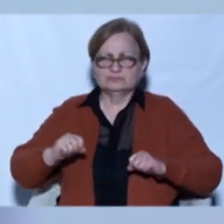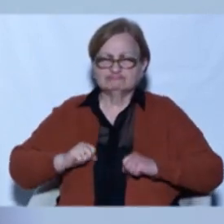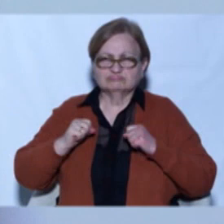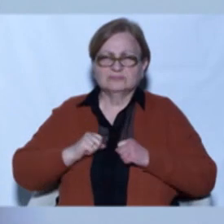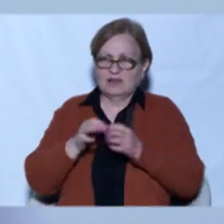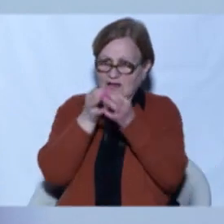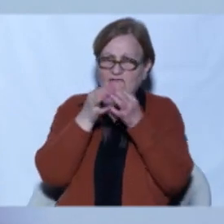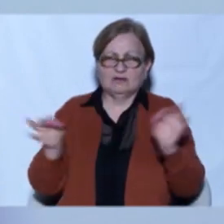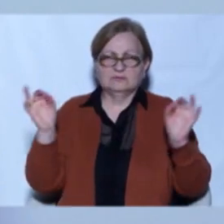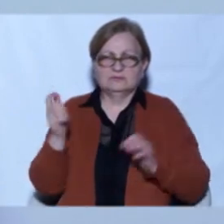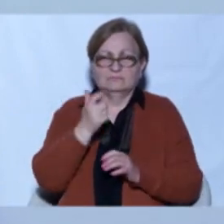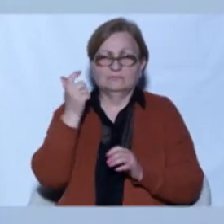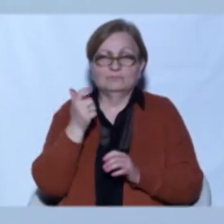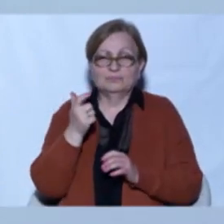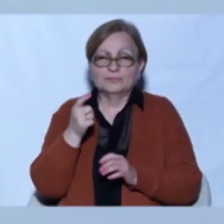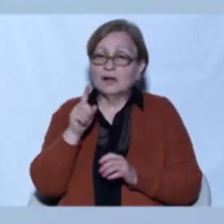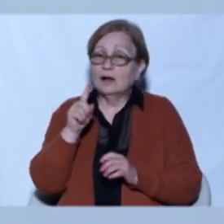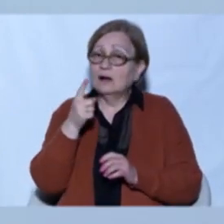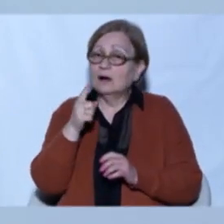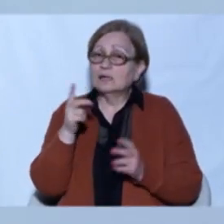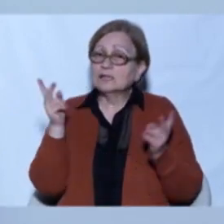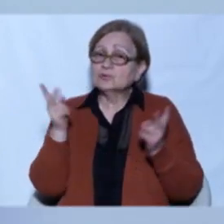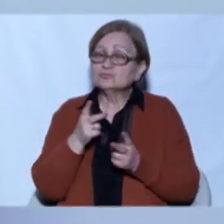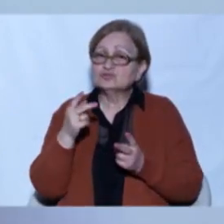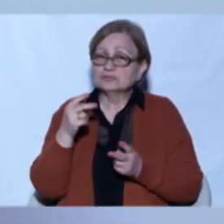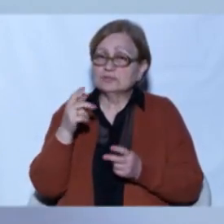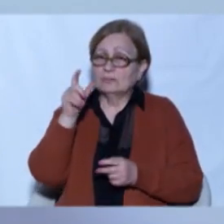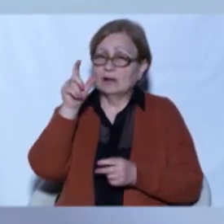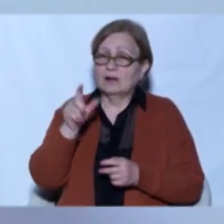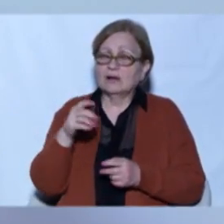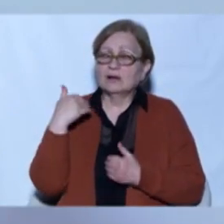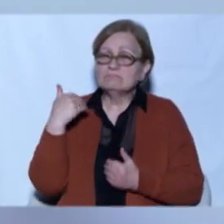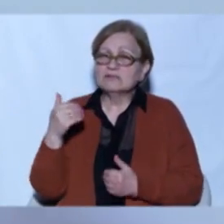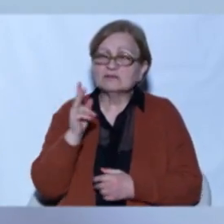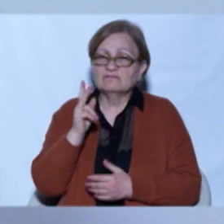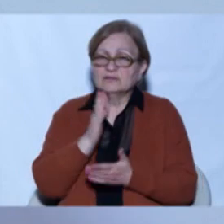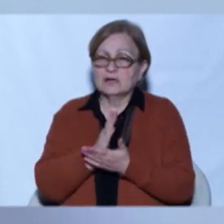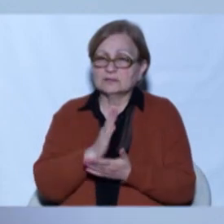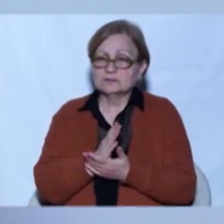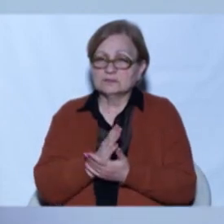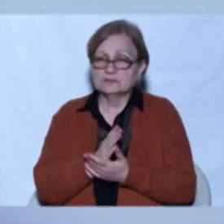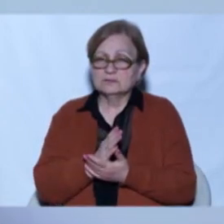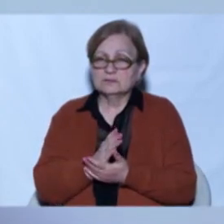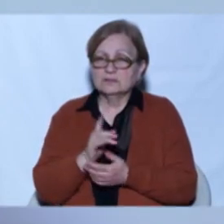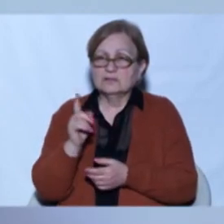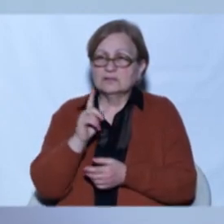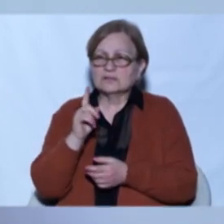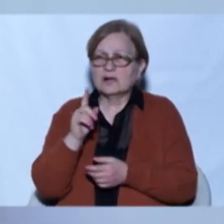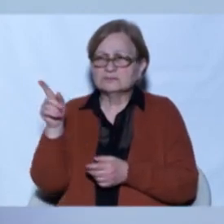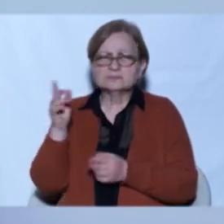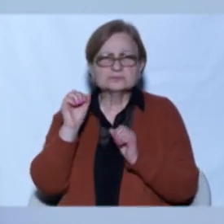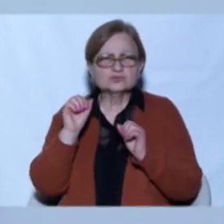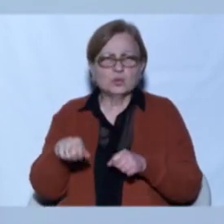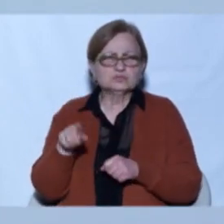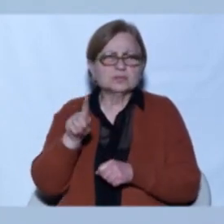აი შენც დაფიქრდი, რატომ სჭირდება ქვეყანას გმირი, ან შენი აზრით ვინ არის გმირი, რა გავლენას ახდენს მაგალითად